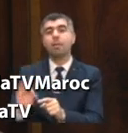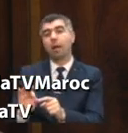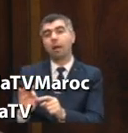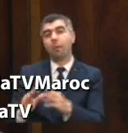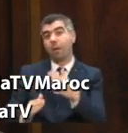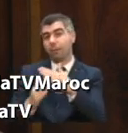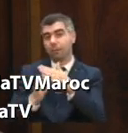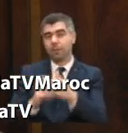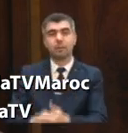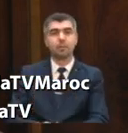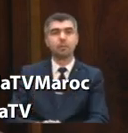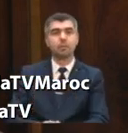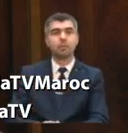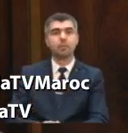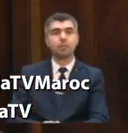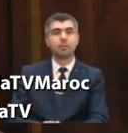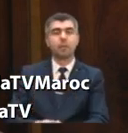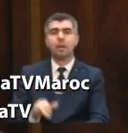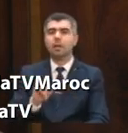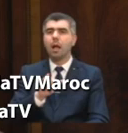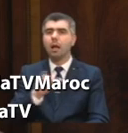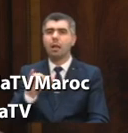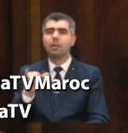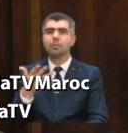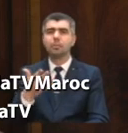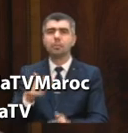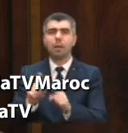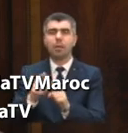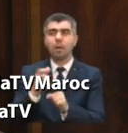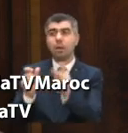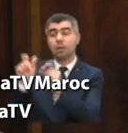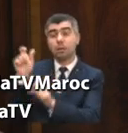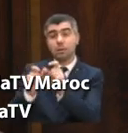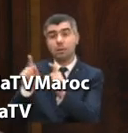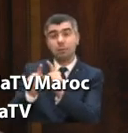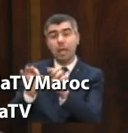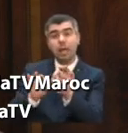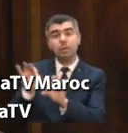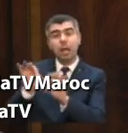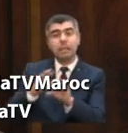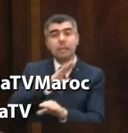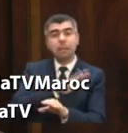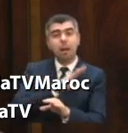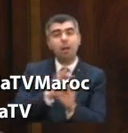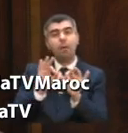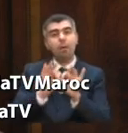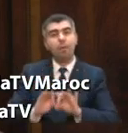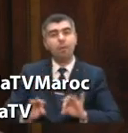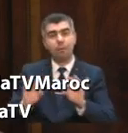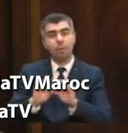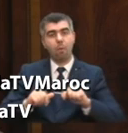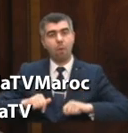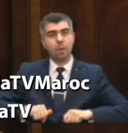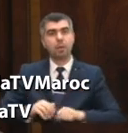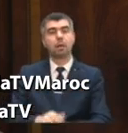كيحن بشكل مباشر، لماذا هذه المقاولات لم تصمد طويلا أمام هذه الإجراءات اللي دارتها الوزارة